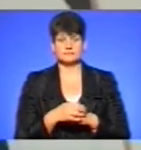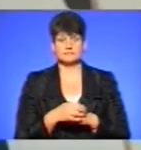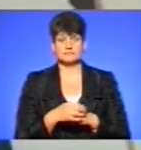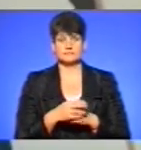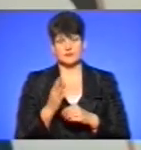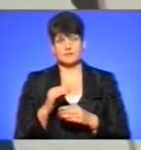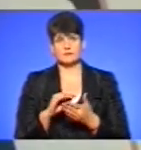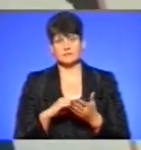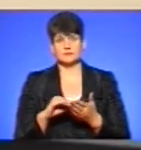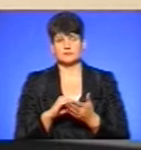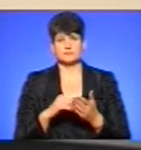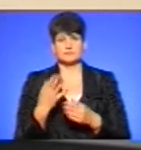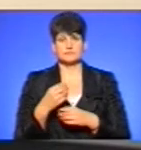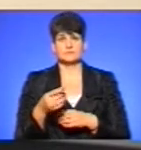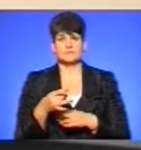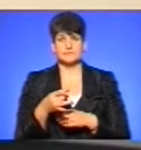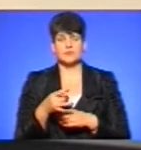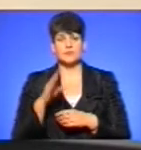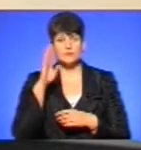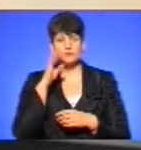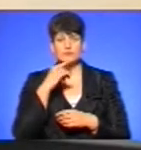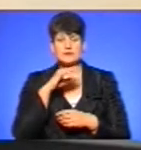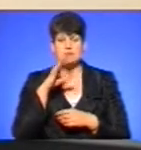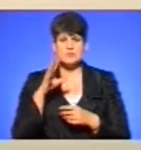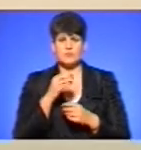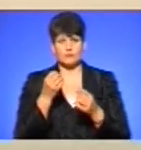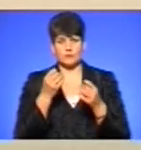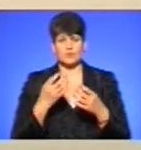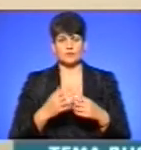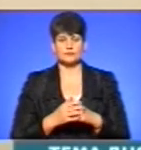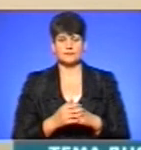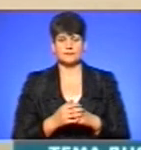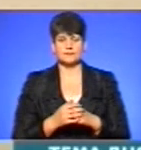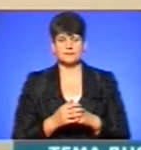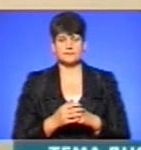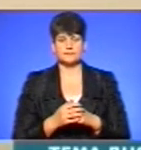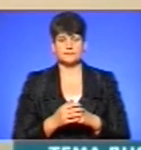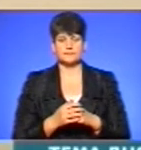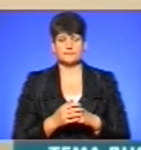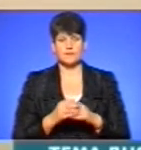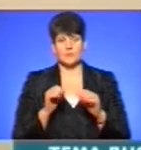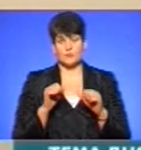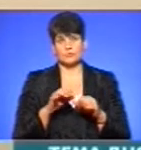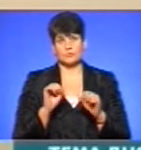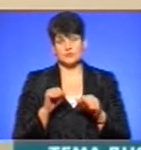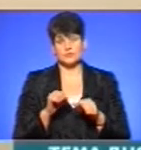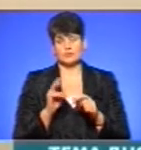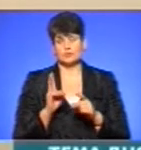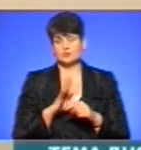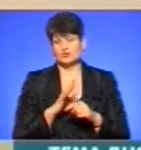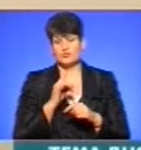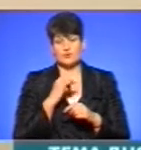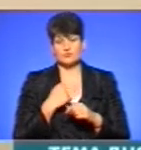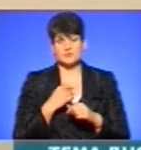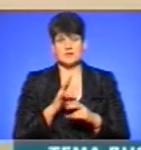будемо повторювати. Хлопчина каже, загалом просто. Можливо, було і комусь важко, мені